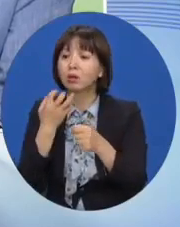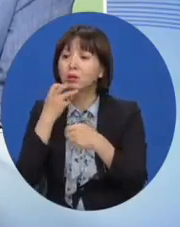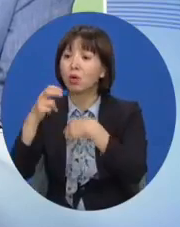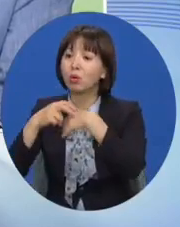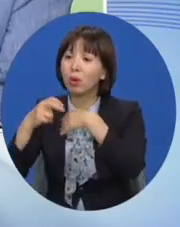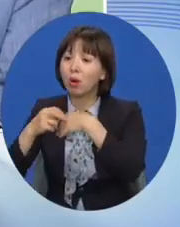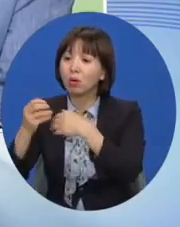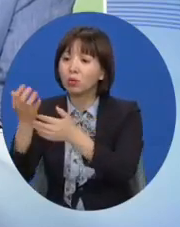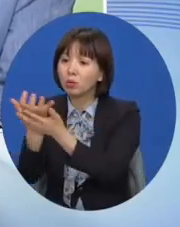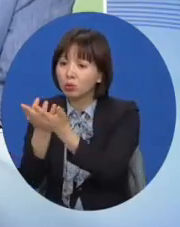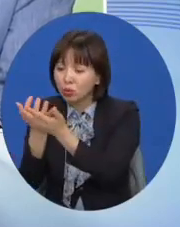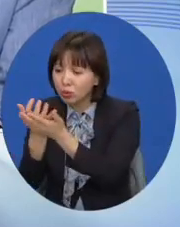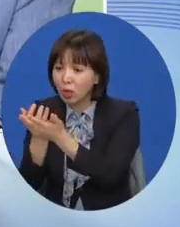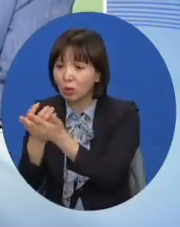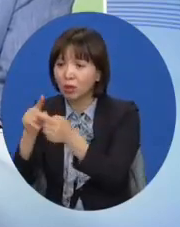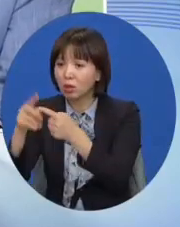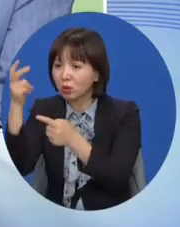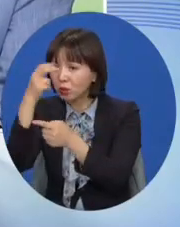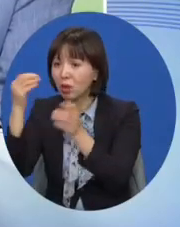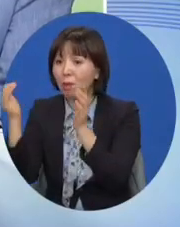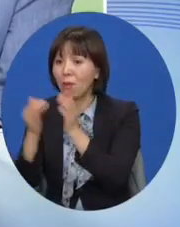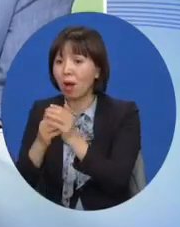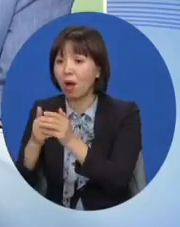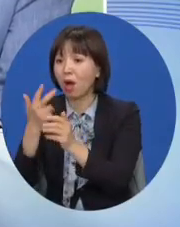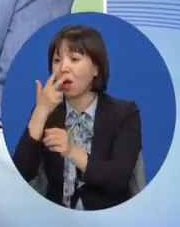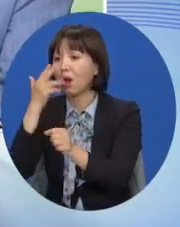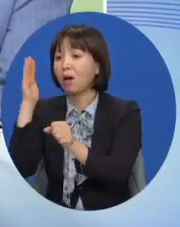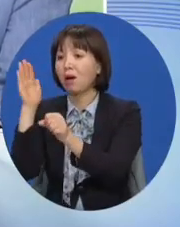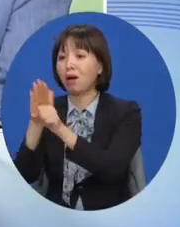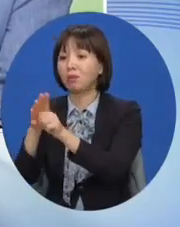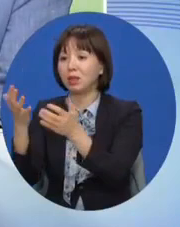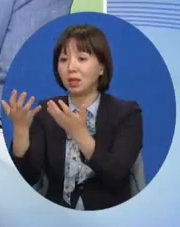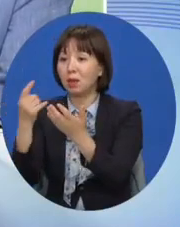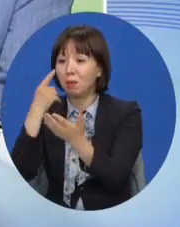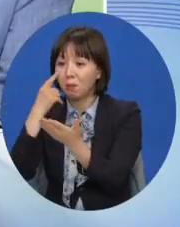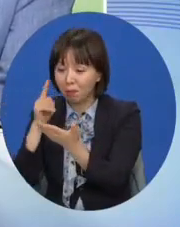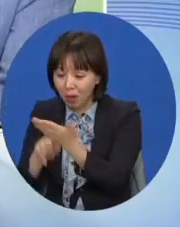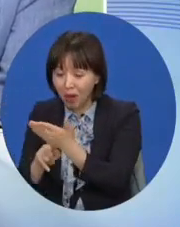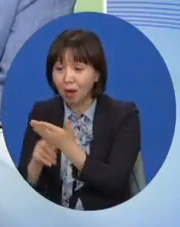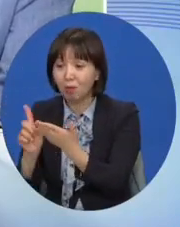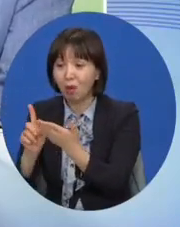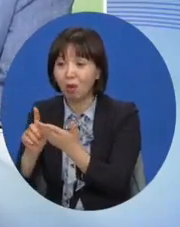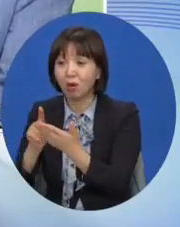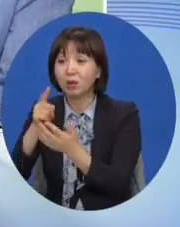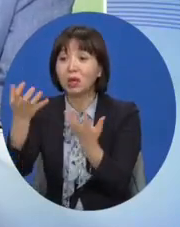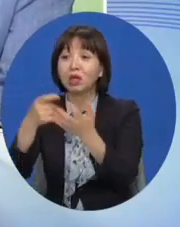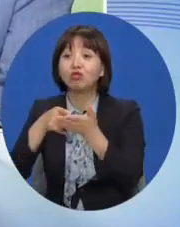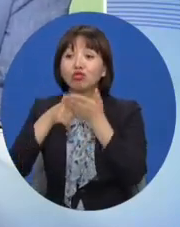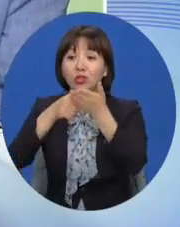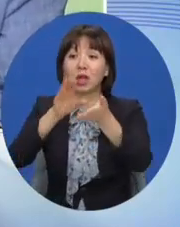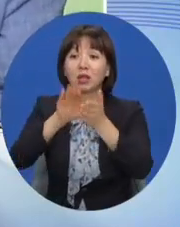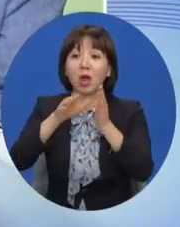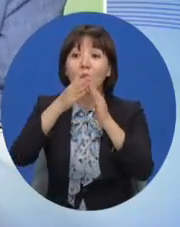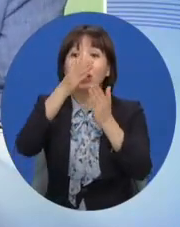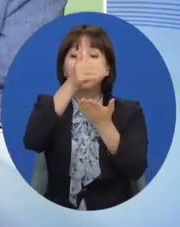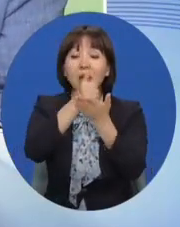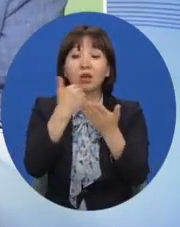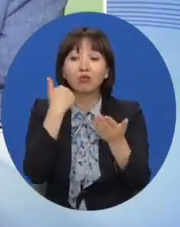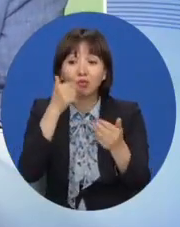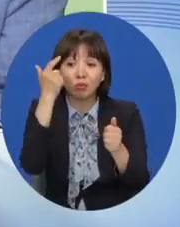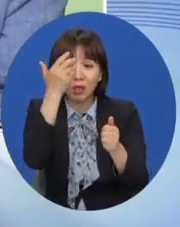조사해봤습니다. 밤을 새워 조사해봤더니요 어이없는 일을 발견했습니다. 자, 그럼 그 일을 추진할 때 원장이 누구셨습니까?